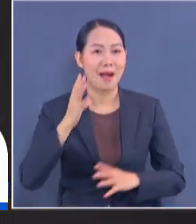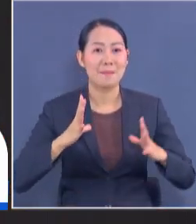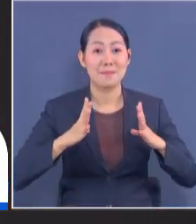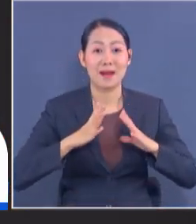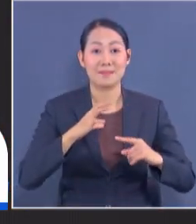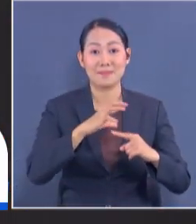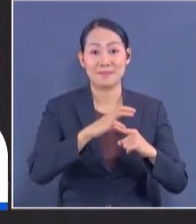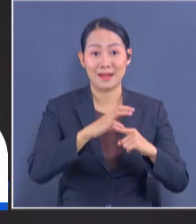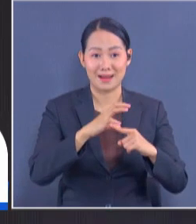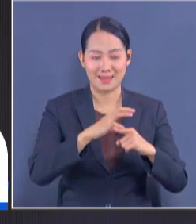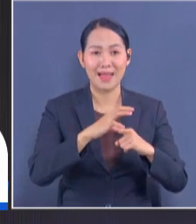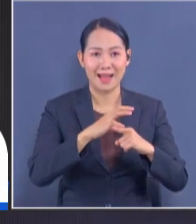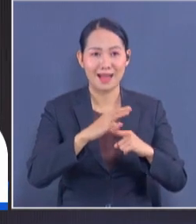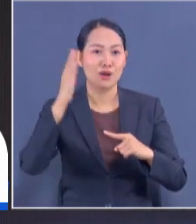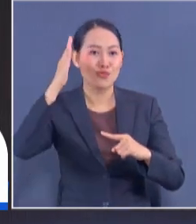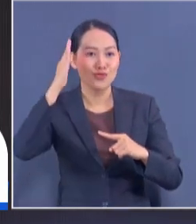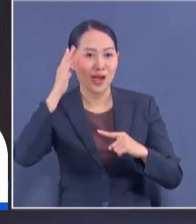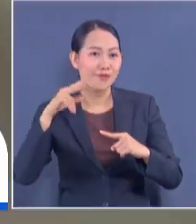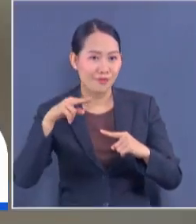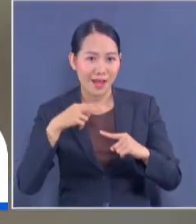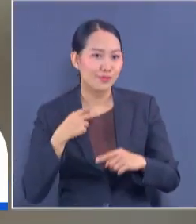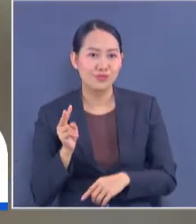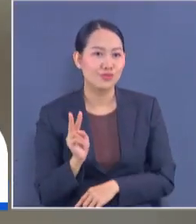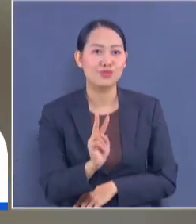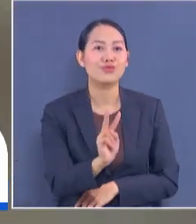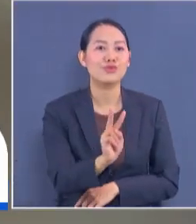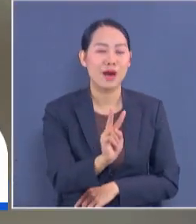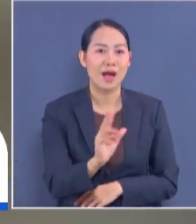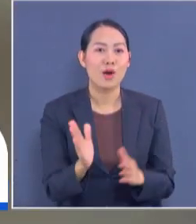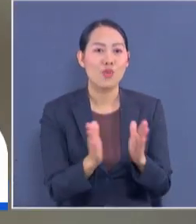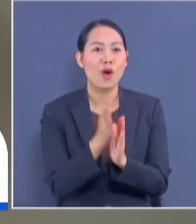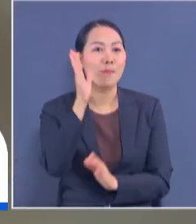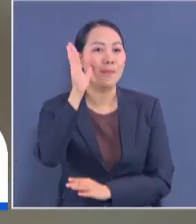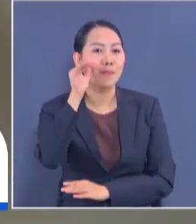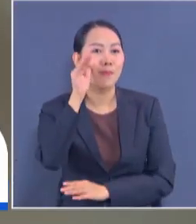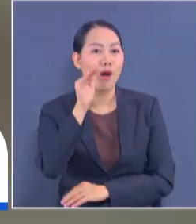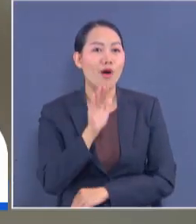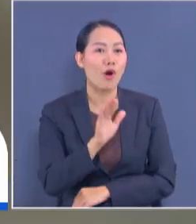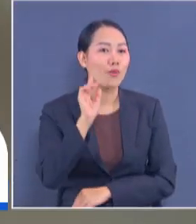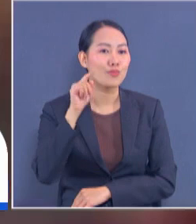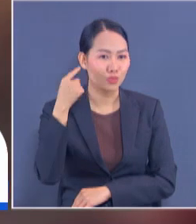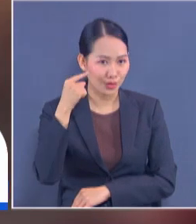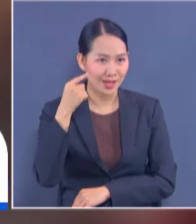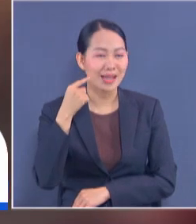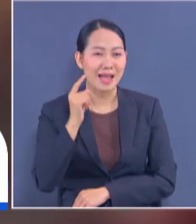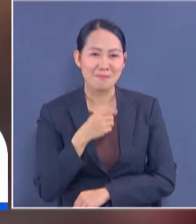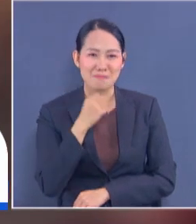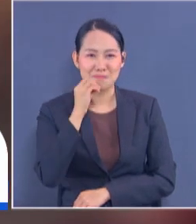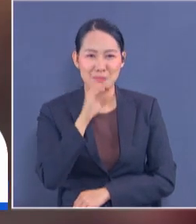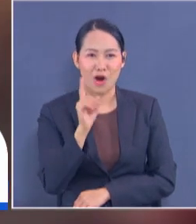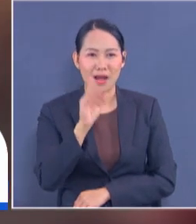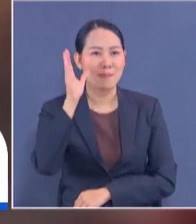ก็เลยมีโอกาสได้อยู่กับคุณพ่อของยาย่าด้วยนะคะโดยณเดชน์ก็บอกเขาว่าคุณพ่อเนี่ยเป็นคนที่น่ารักเป็นคนตลกแล้วก็ไม่ดุเลย